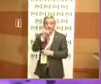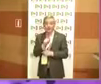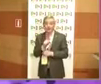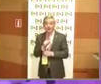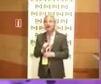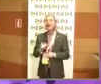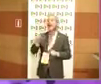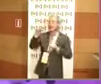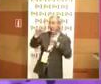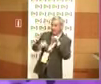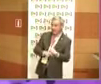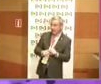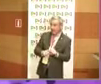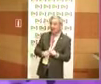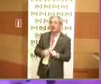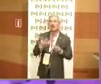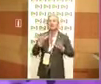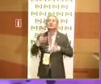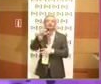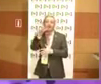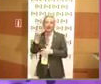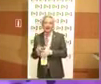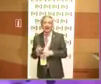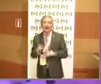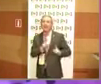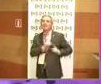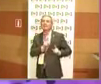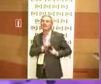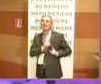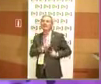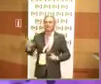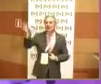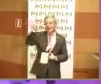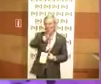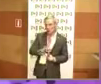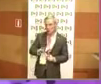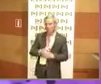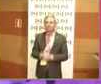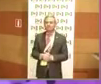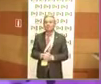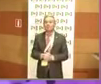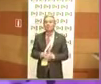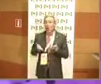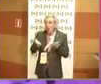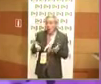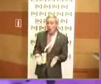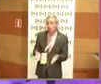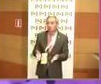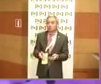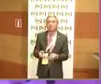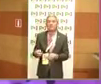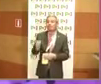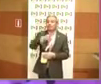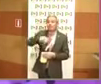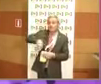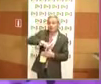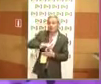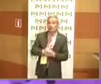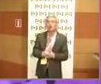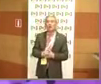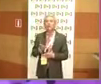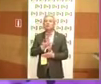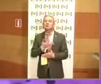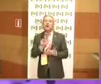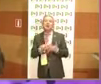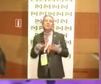per cambiare, per salvare l'Italia e difendere l'Europa. Da oggi, per tutti noi, viene